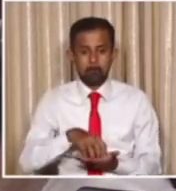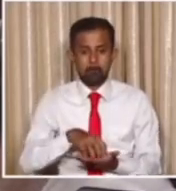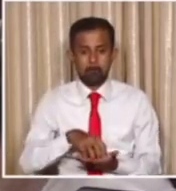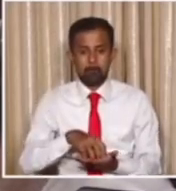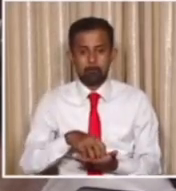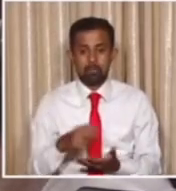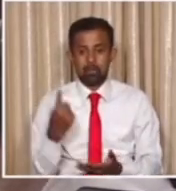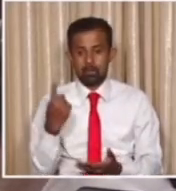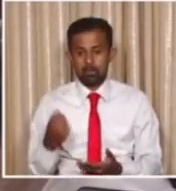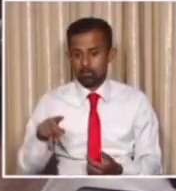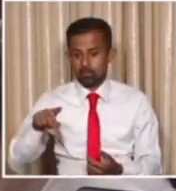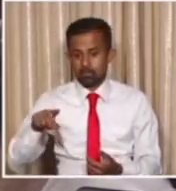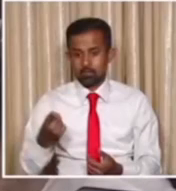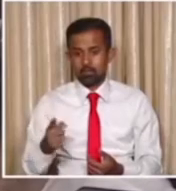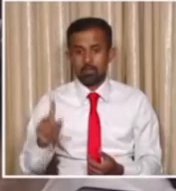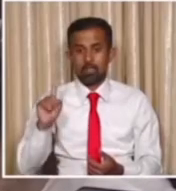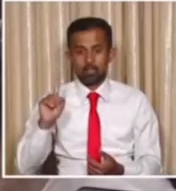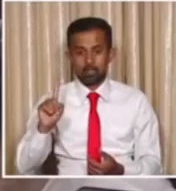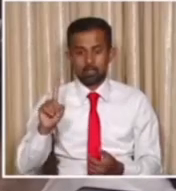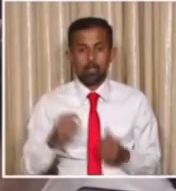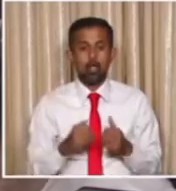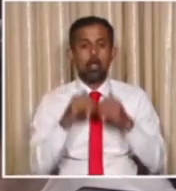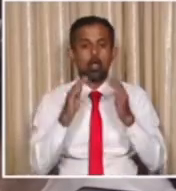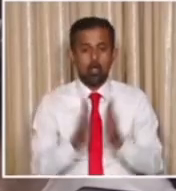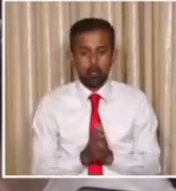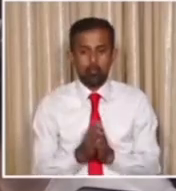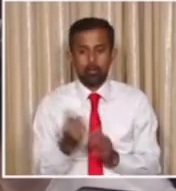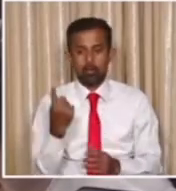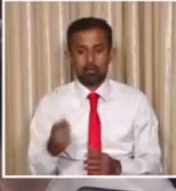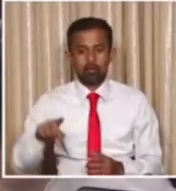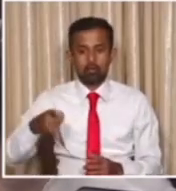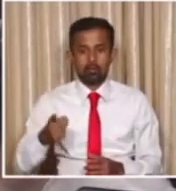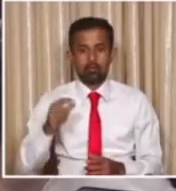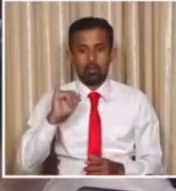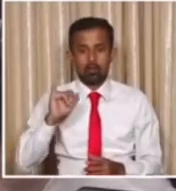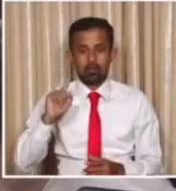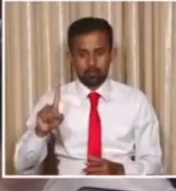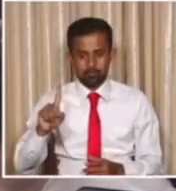එකේ 1101යි, සම්පූර්ණ ගාන 1161යි.